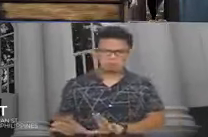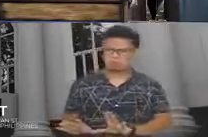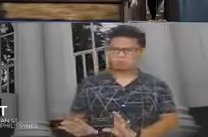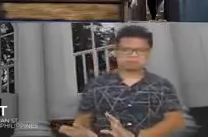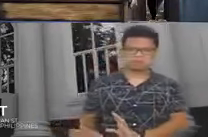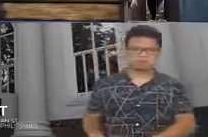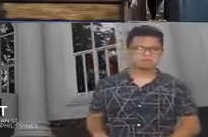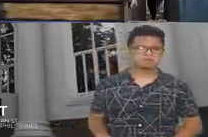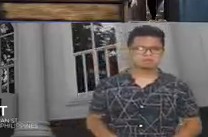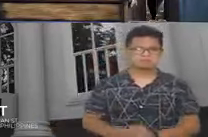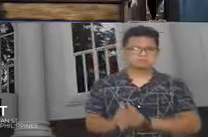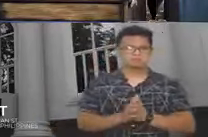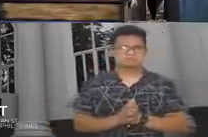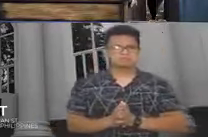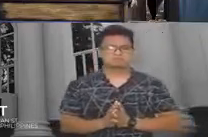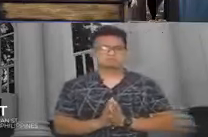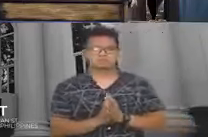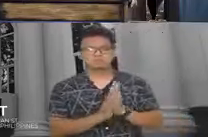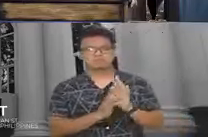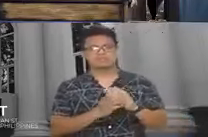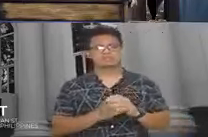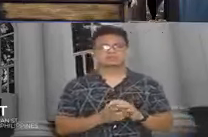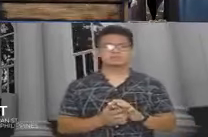Hakog. Hak.